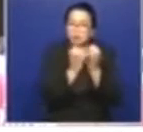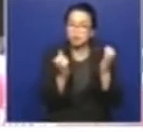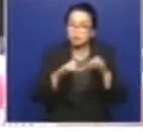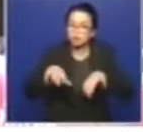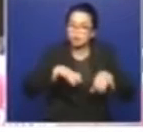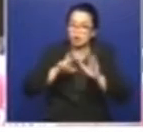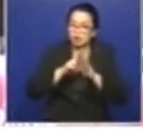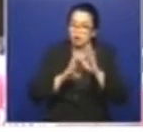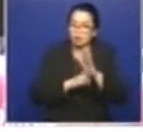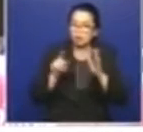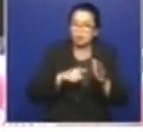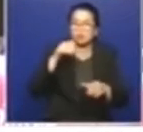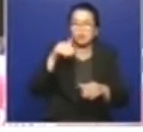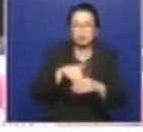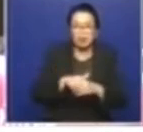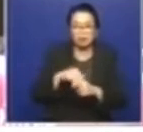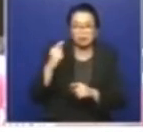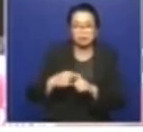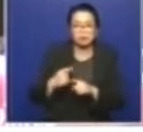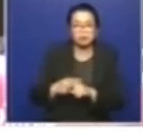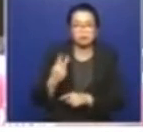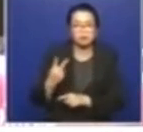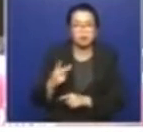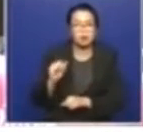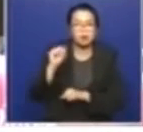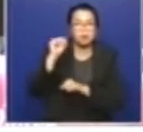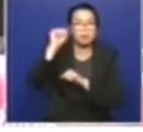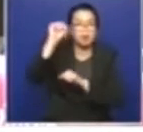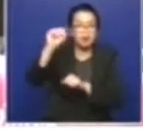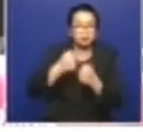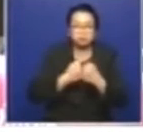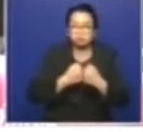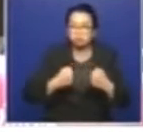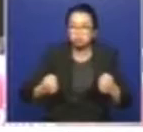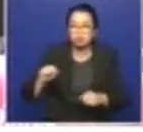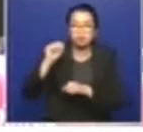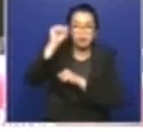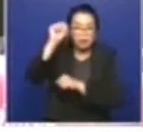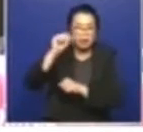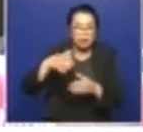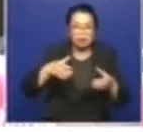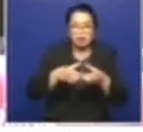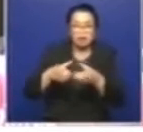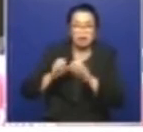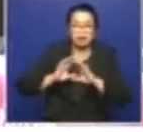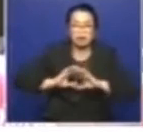งมาเลือกปั๊บ2เดือนถึงประกาศผลได้แล้วก็ได้รัฐบาล19พรรคพอได้10ในพรรคเ